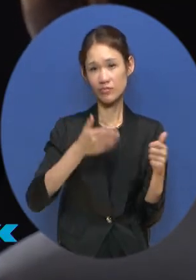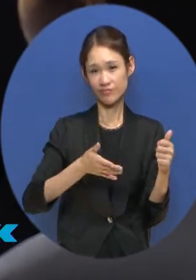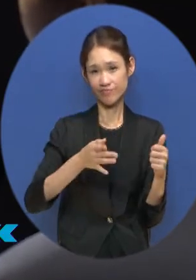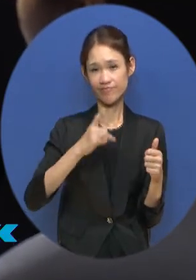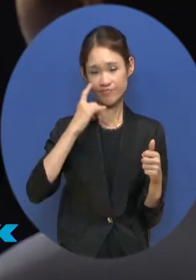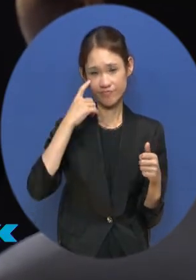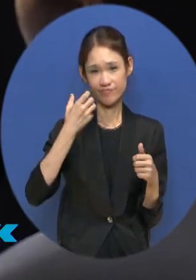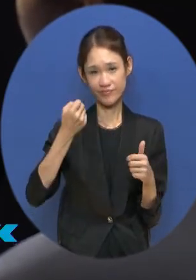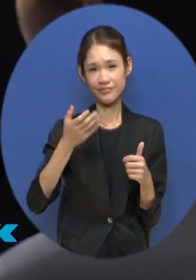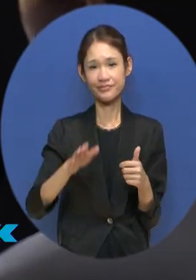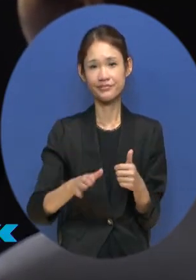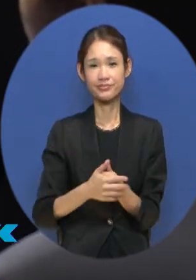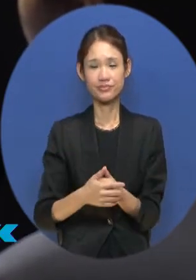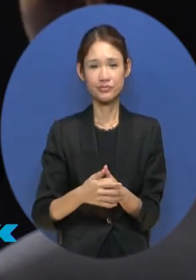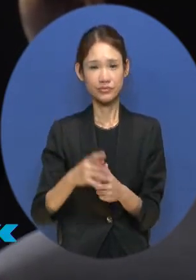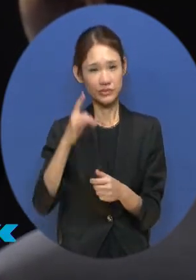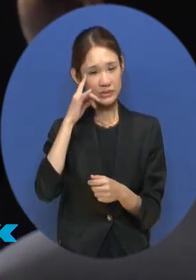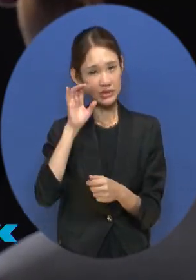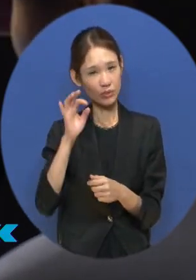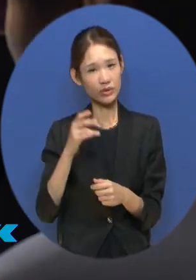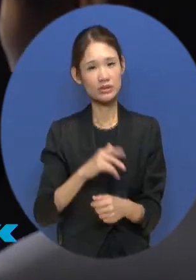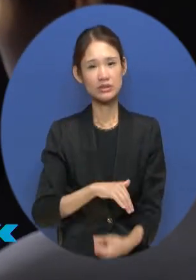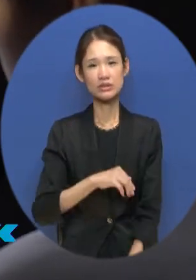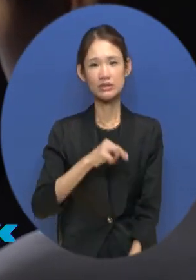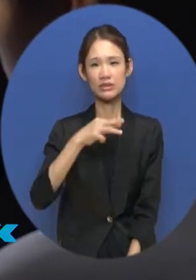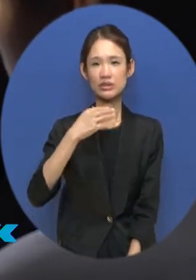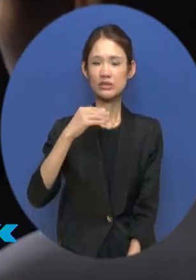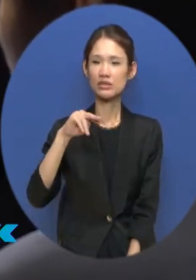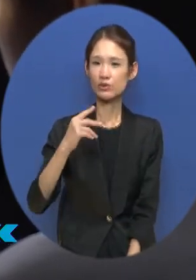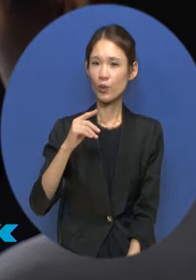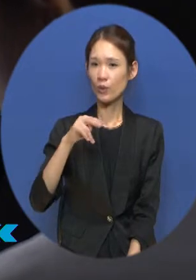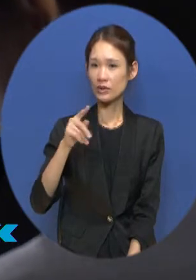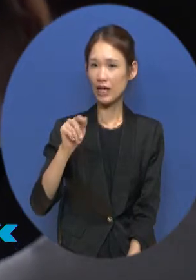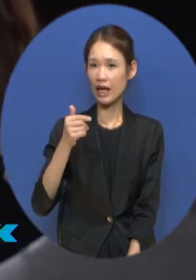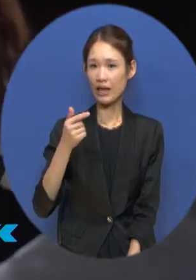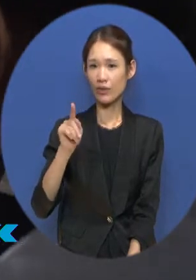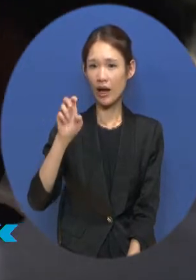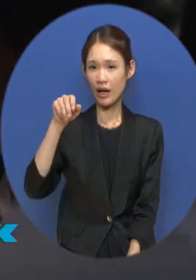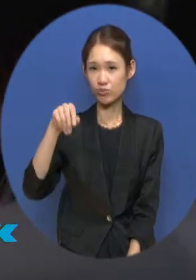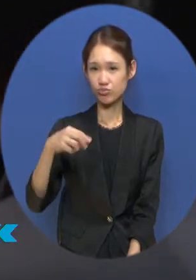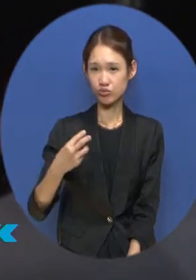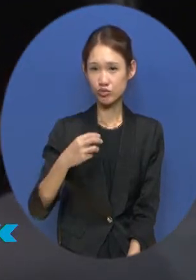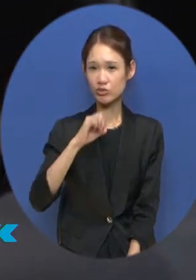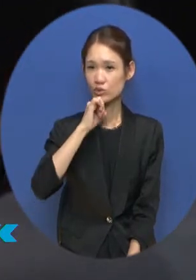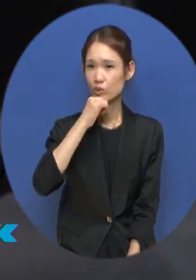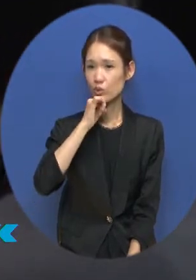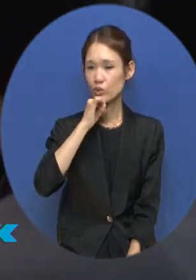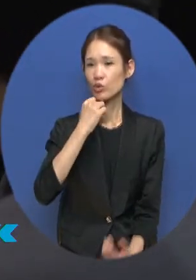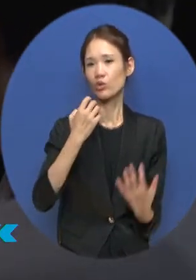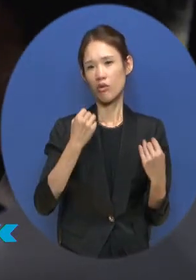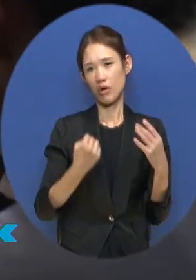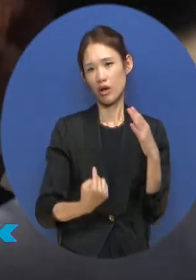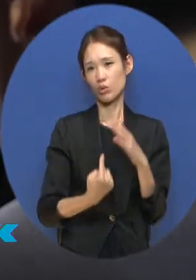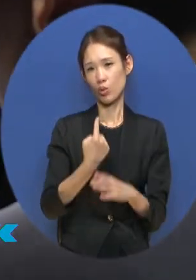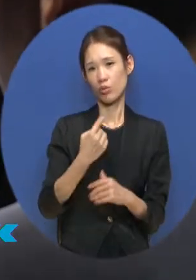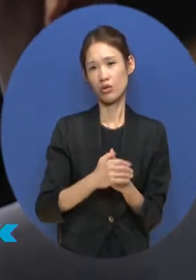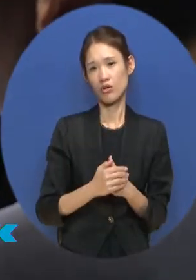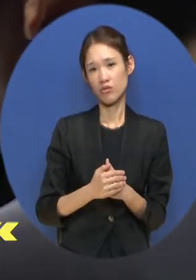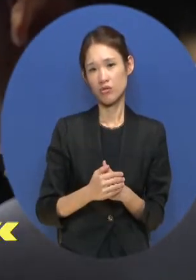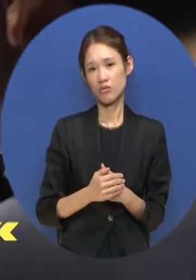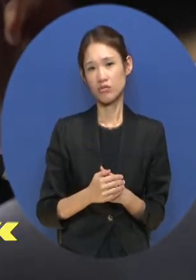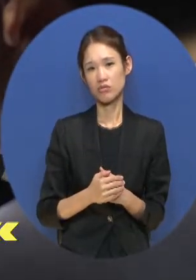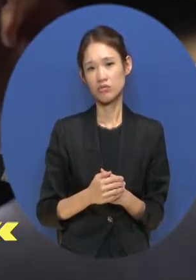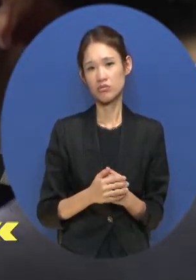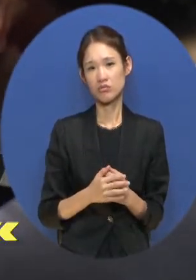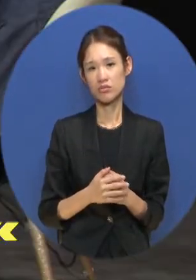관심을 많이 가지고 있지만 또 의외로 질소산화물의 농도도 꽤 높은 것으로 그렇게 나와 있습니다. 질소산화물.